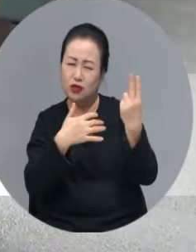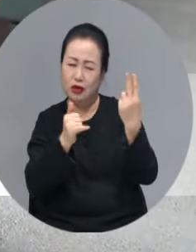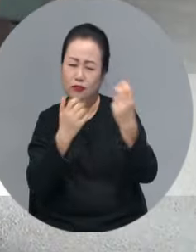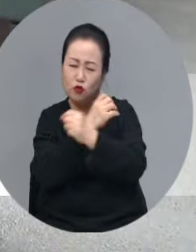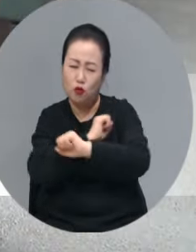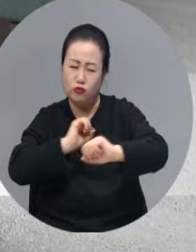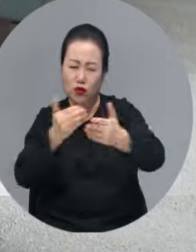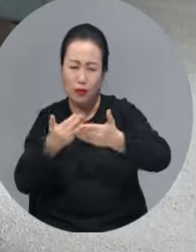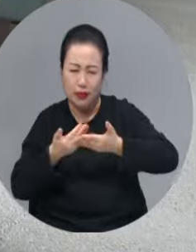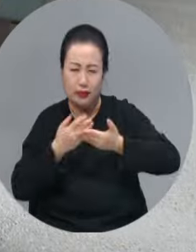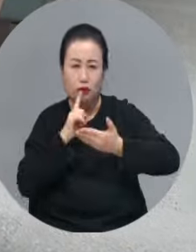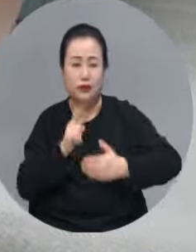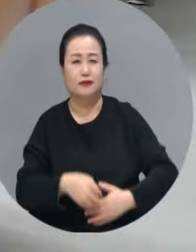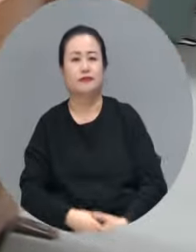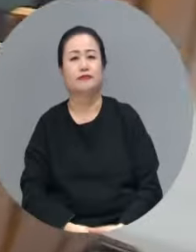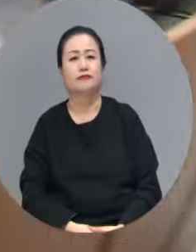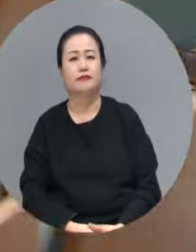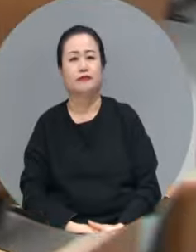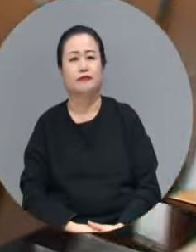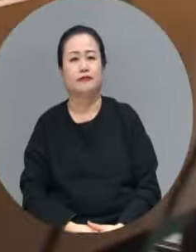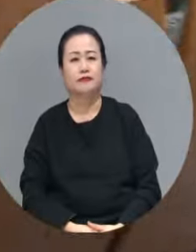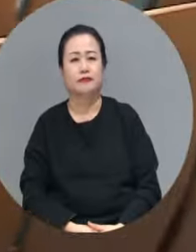양 이유를 밝혔습니다